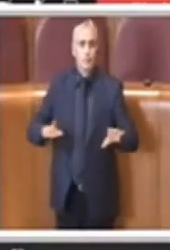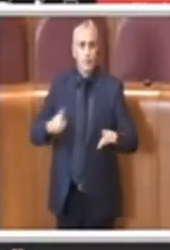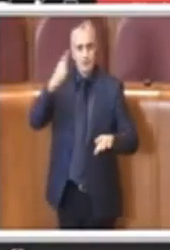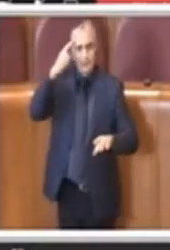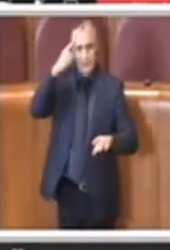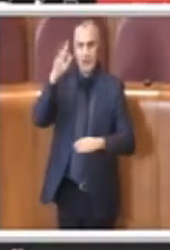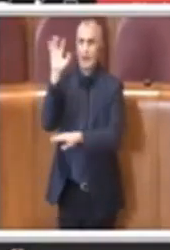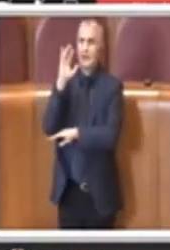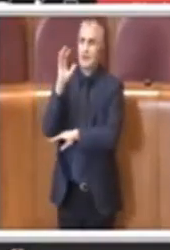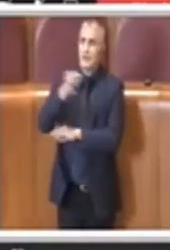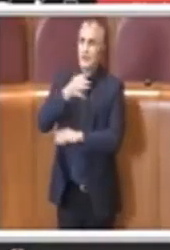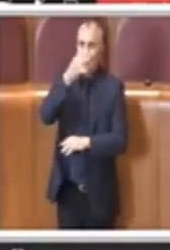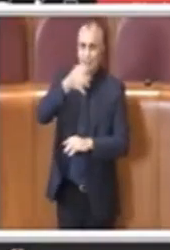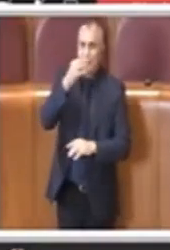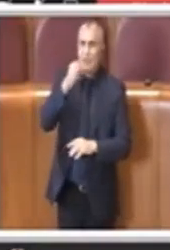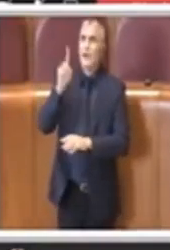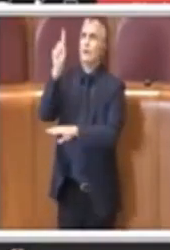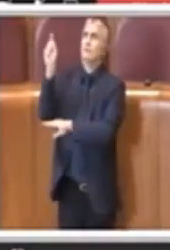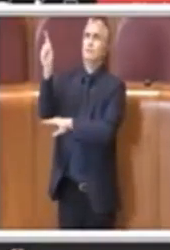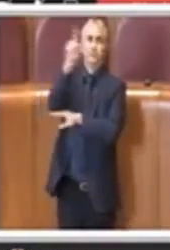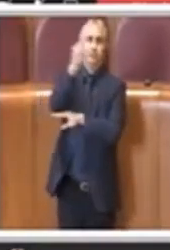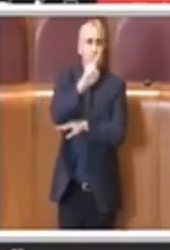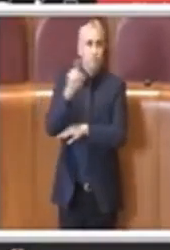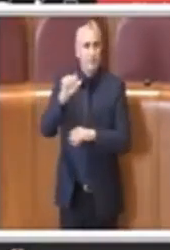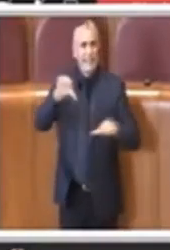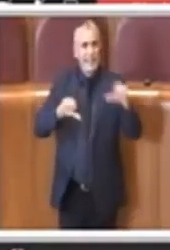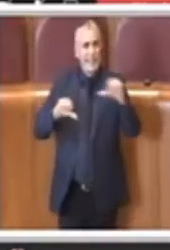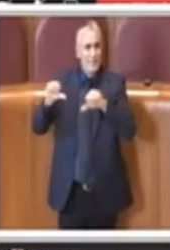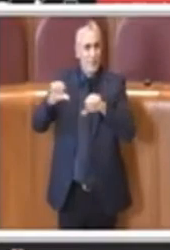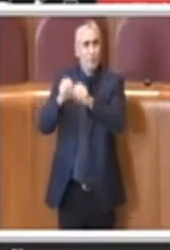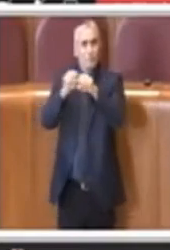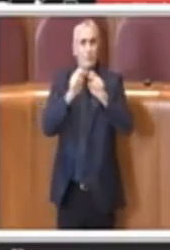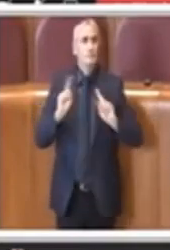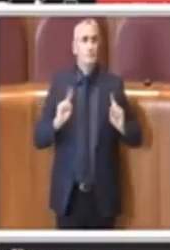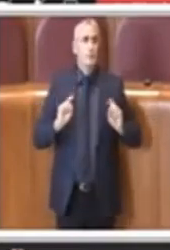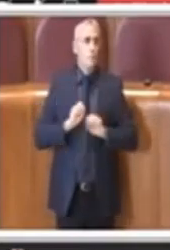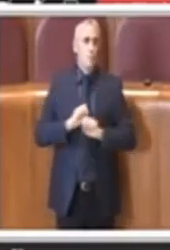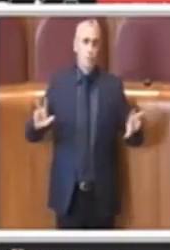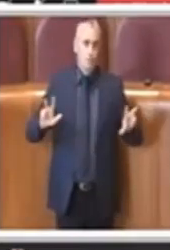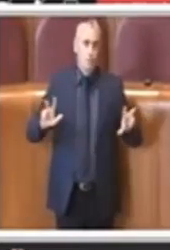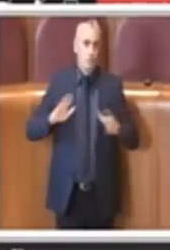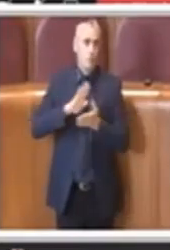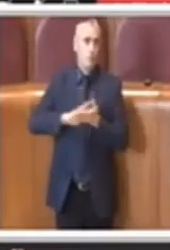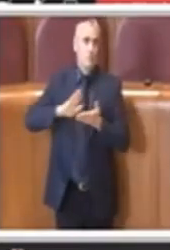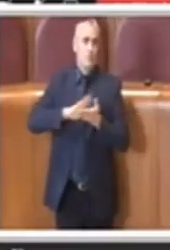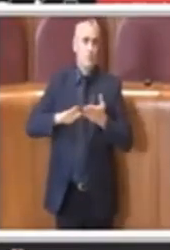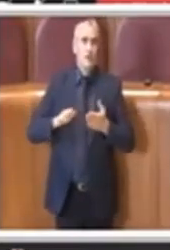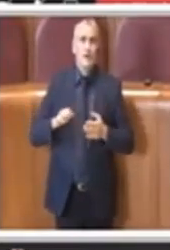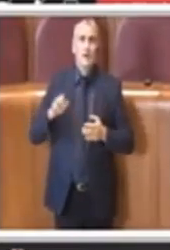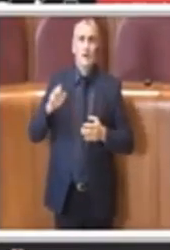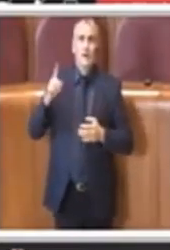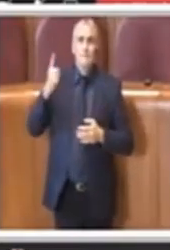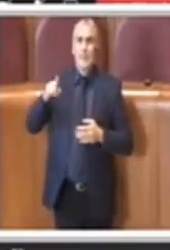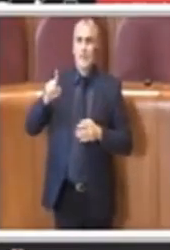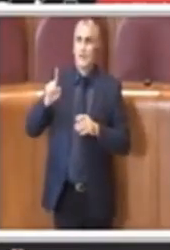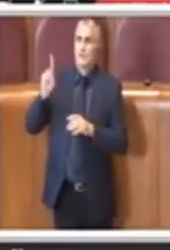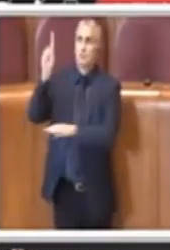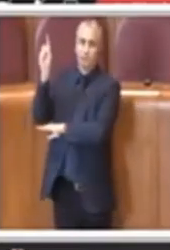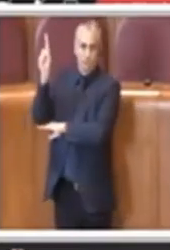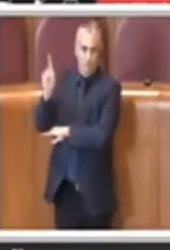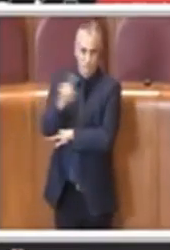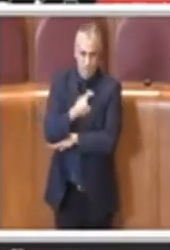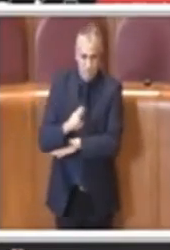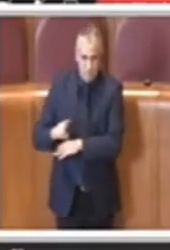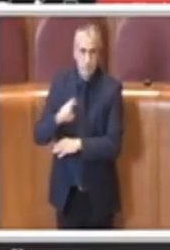Giardini, all'utilizzo di fitofarmaci e chiaramente all'utilizzo di pesticidi per eseguire